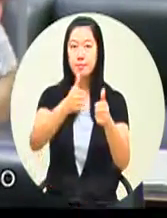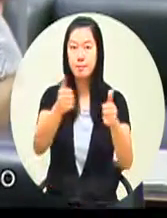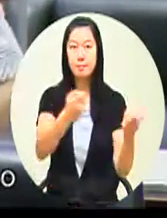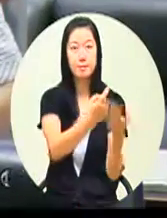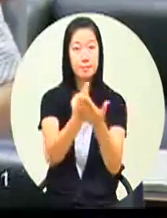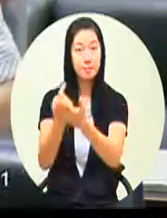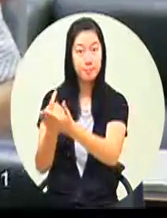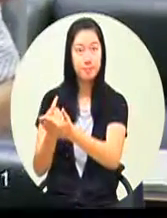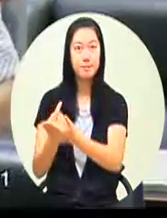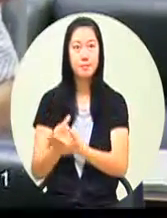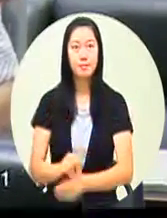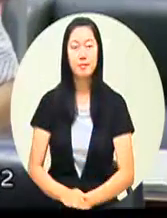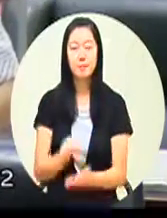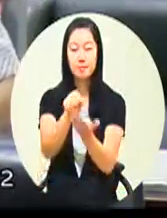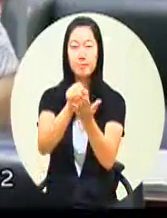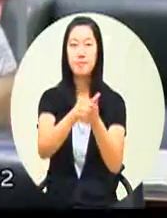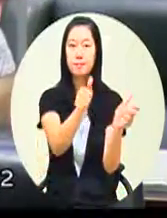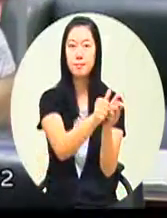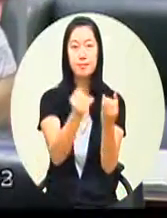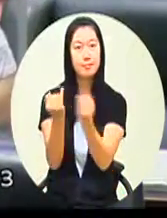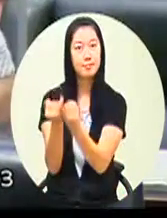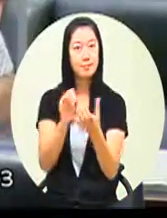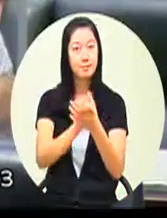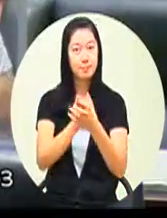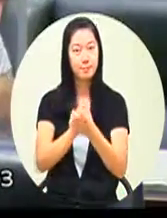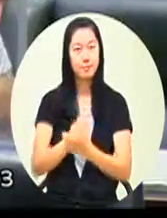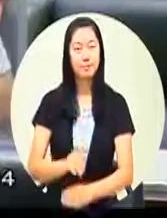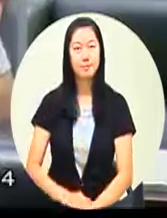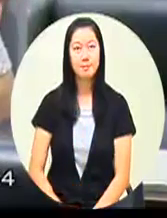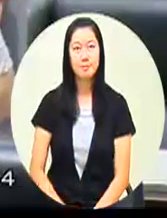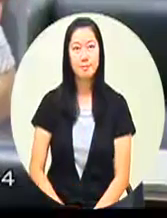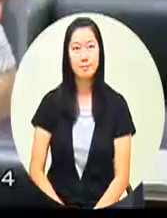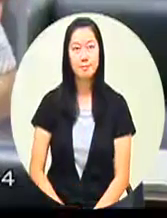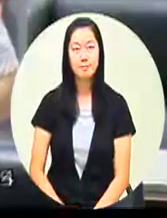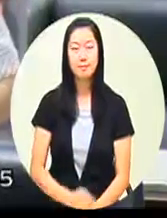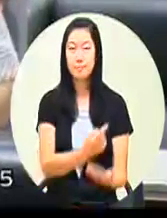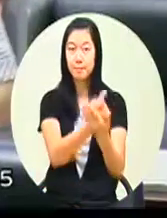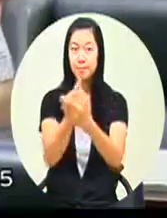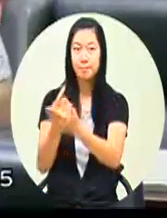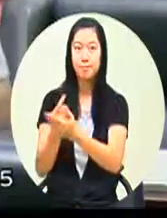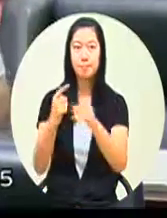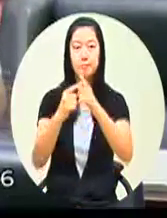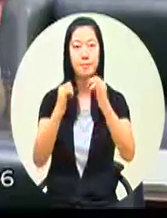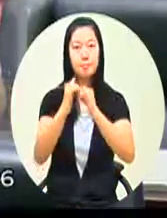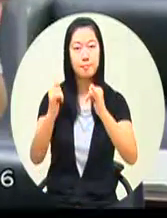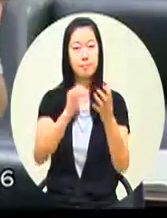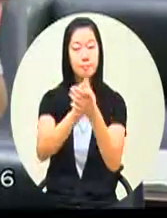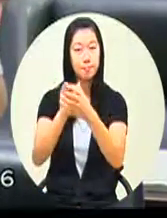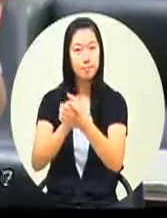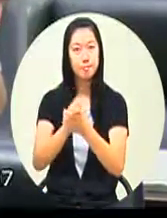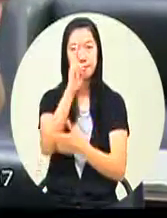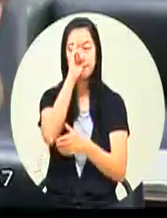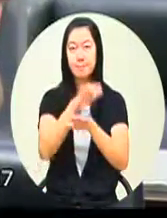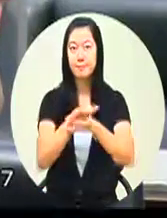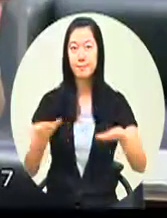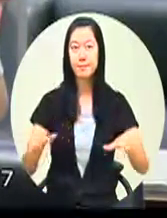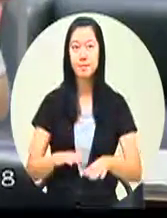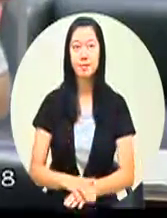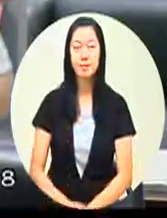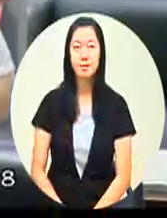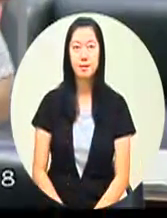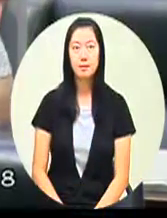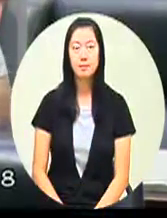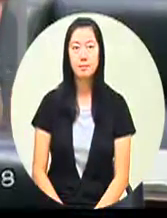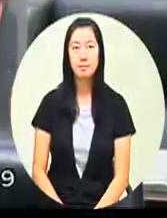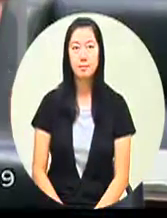的新闻媒体朋友哈，还有大家各位我们最敬爱的市民朋友哈，大家午安哈。本席